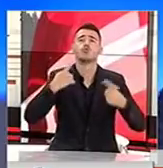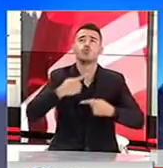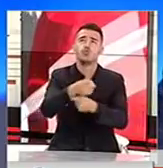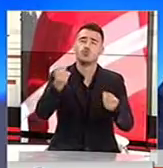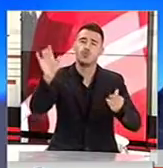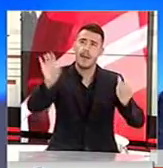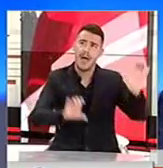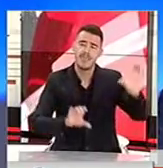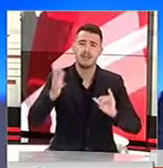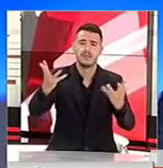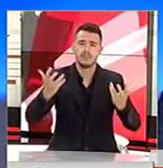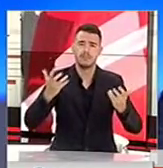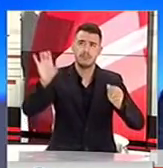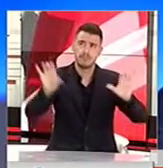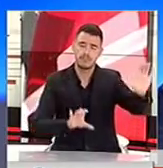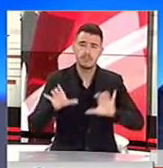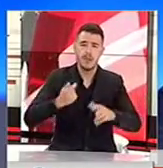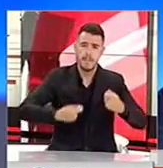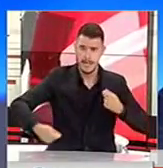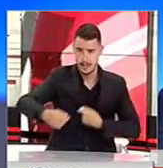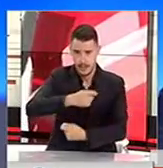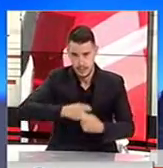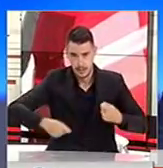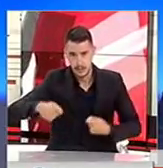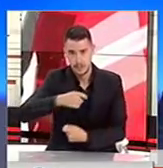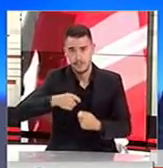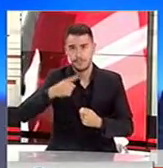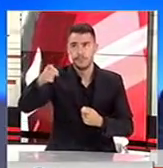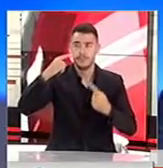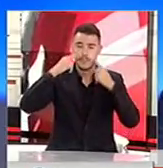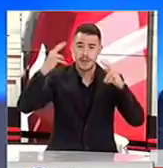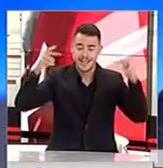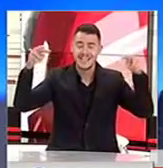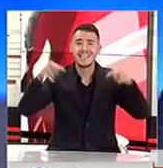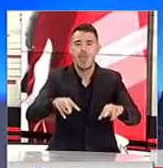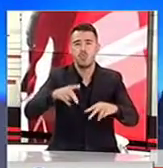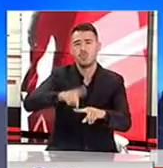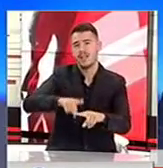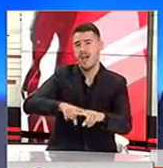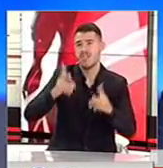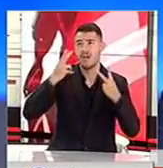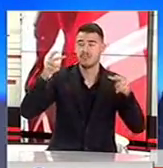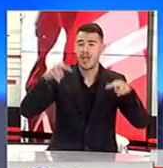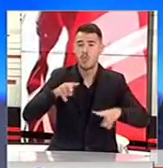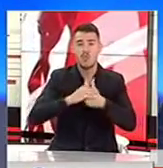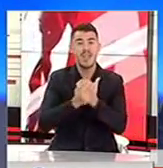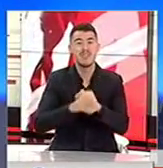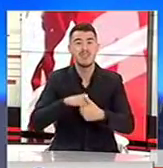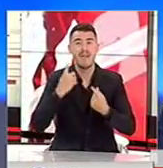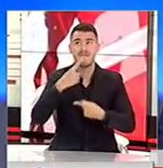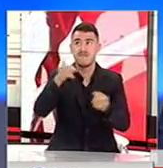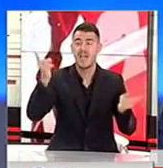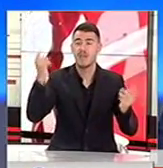σειρά από επιχειρήσεις και επενδυτές που επιδεικνύουν πια ενδιαφέρον, σημαντικό ενδιαφέρον για την ελληνική